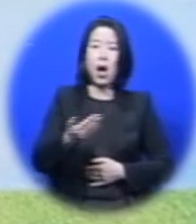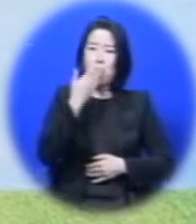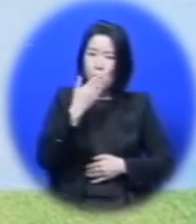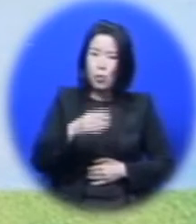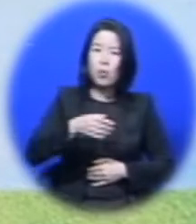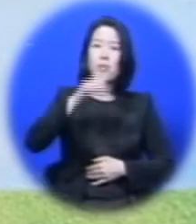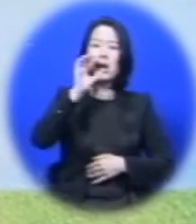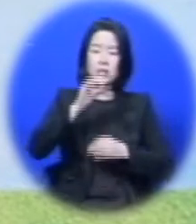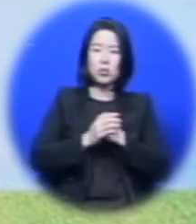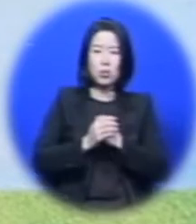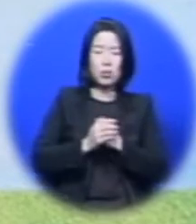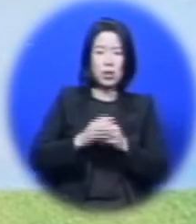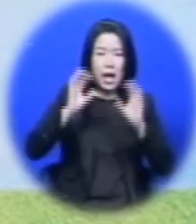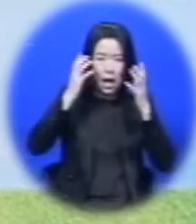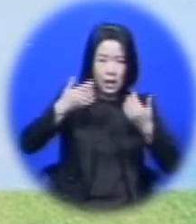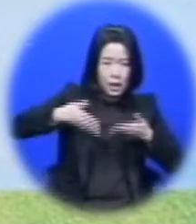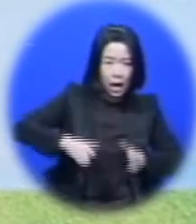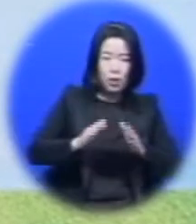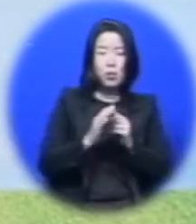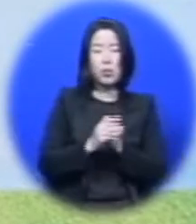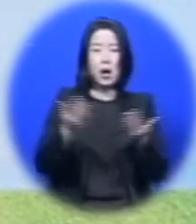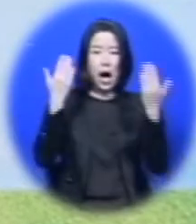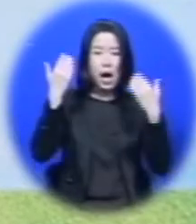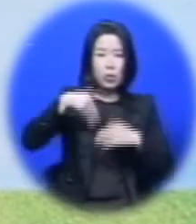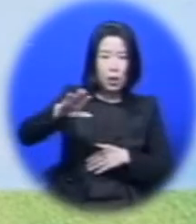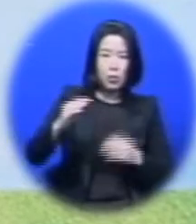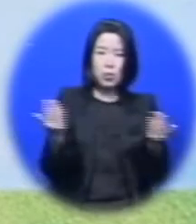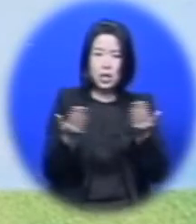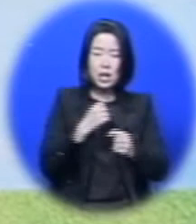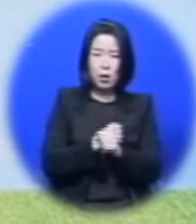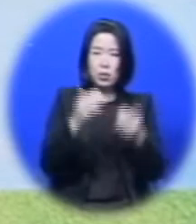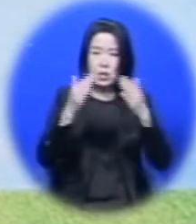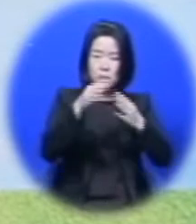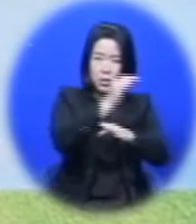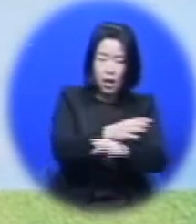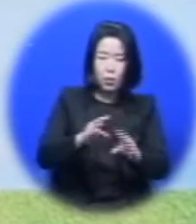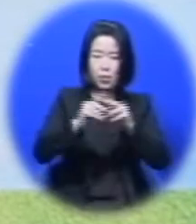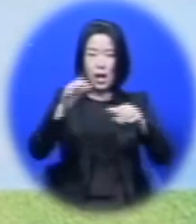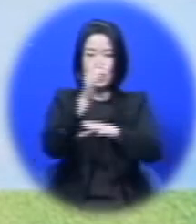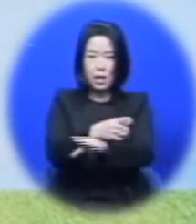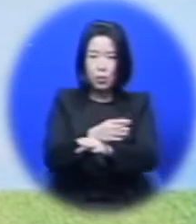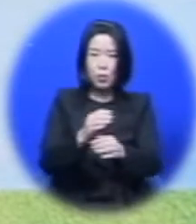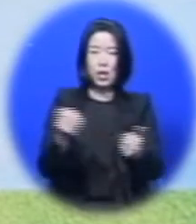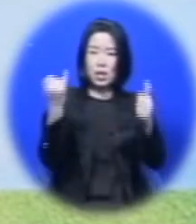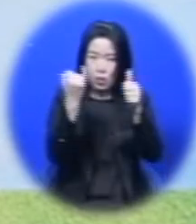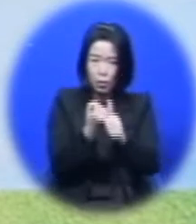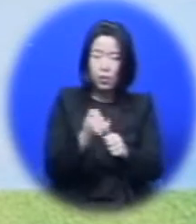마시고 자녀 낳고 학교 가고 일하고 집 사고 땅 사고 시집 장가